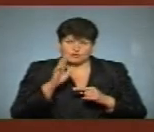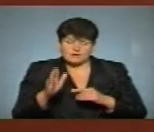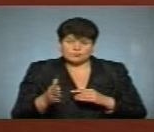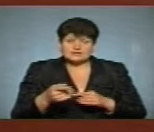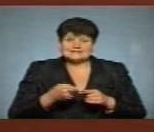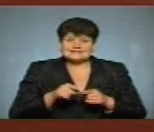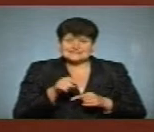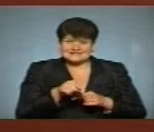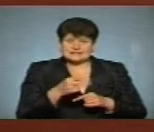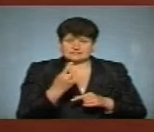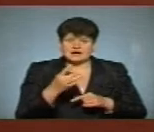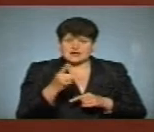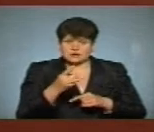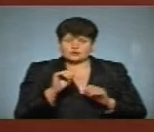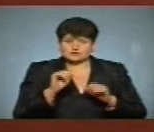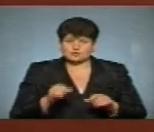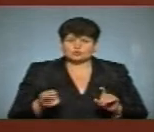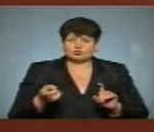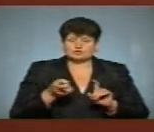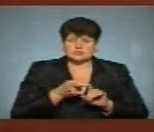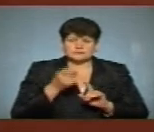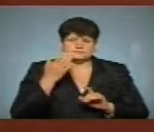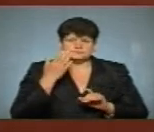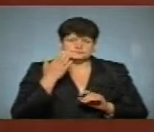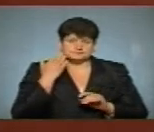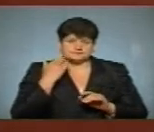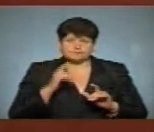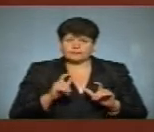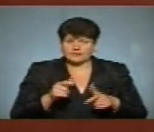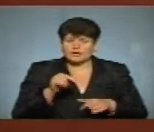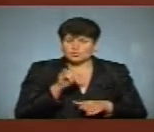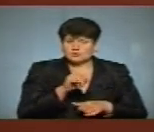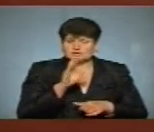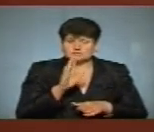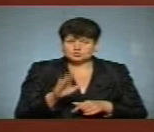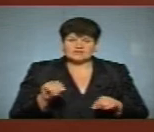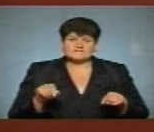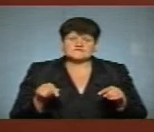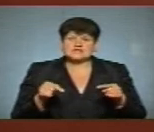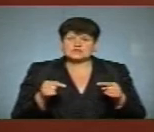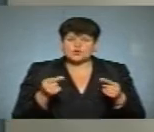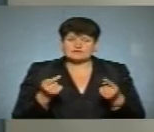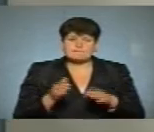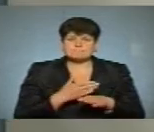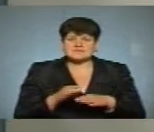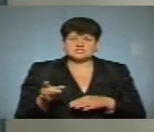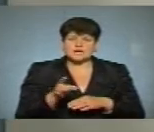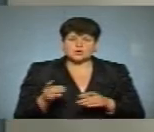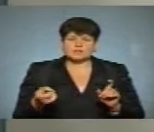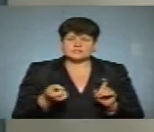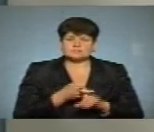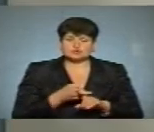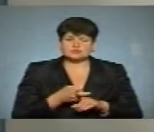два райони зможуть вже долучитись до адаптивного карантину, і відповідно в них буде вже відновлено міжрайонне сполучення, а